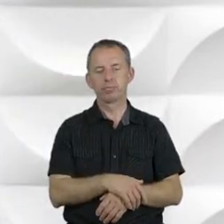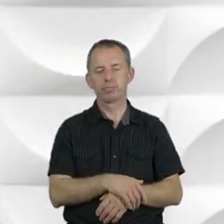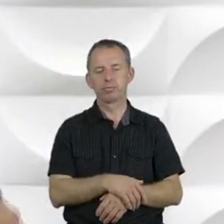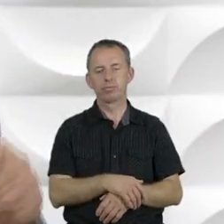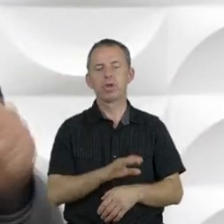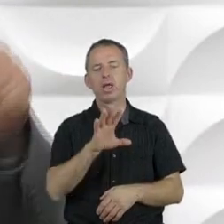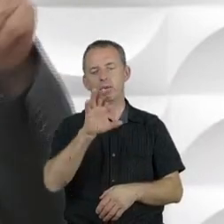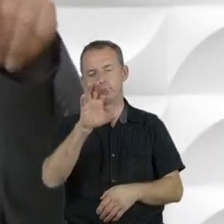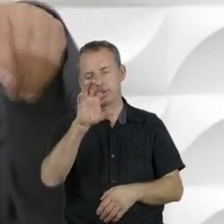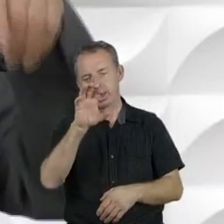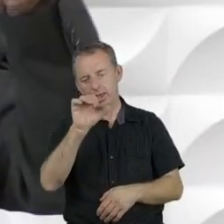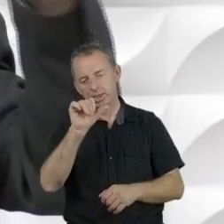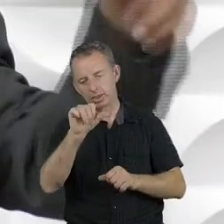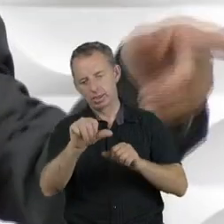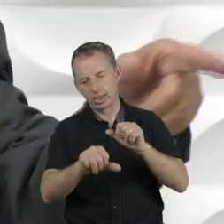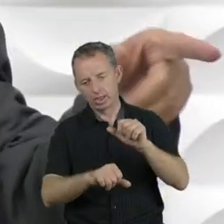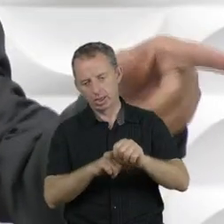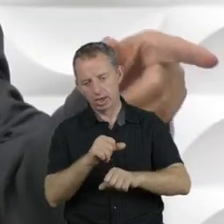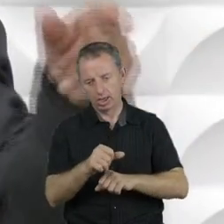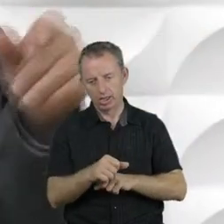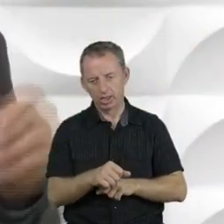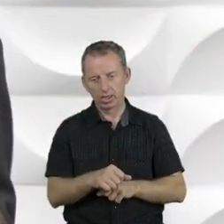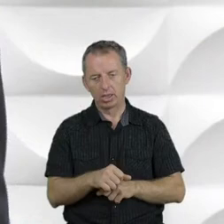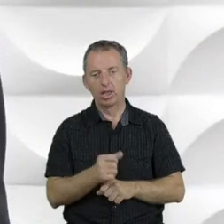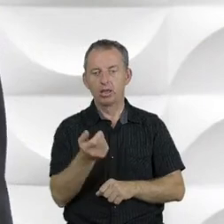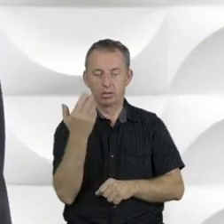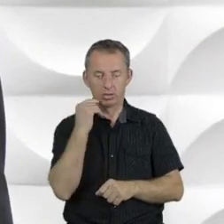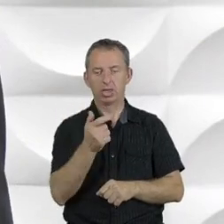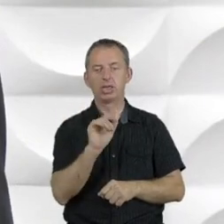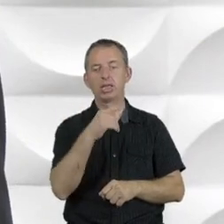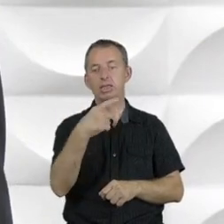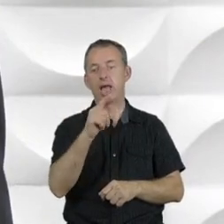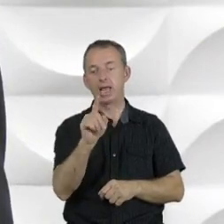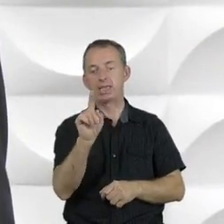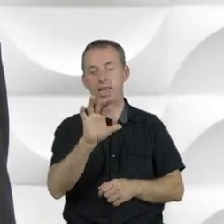500 lat ponad przedtem Daniel o tym pisał